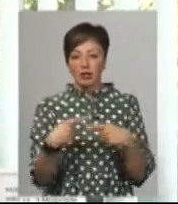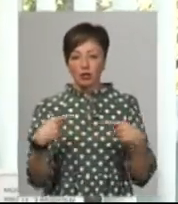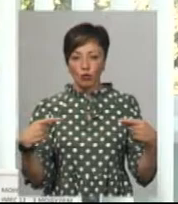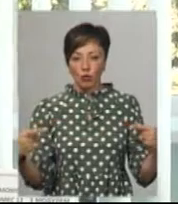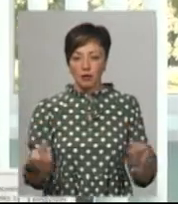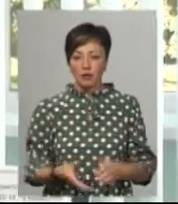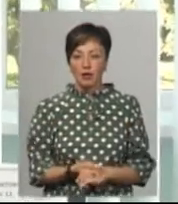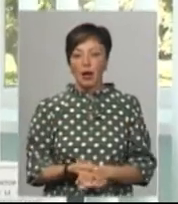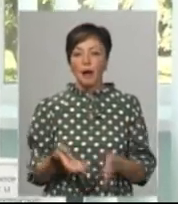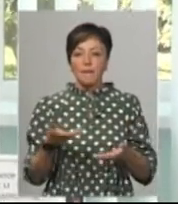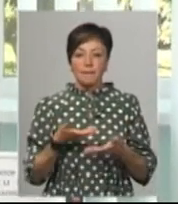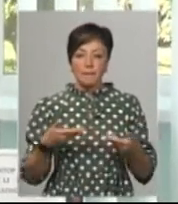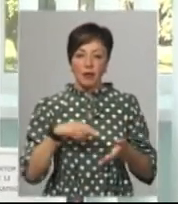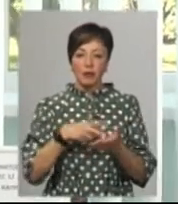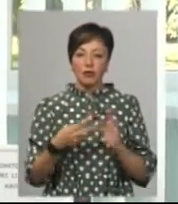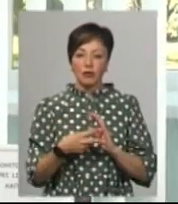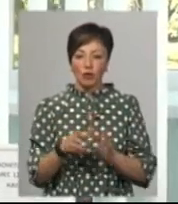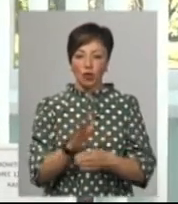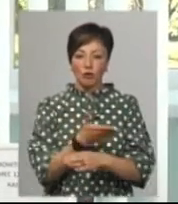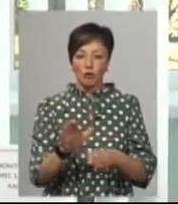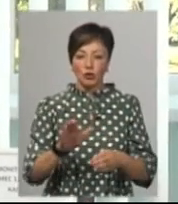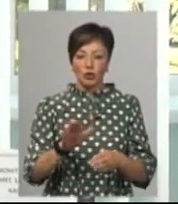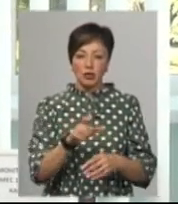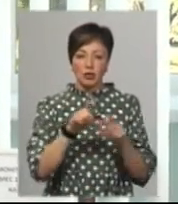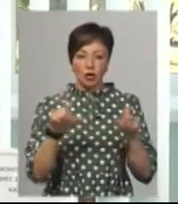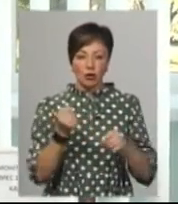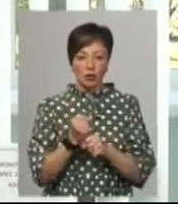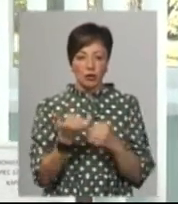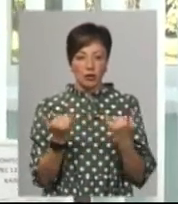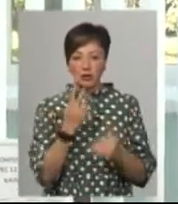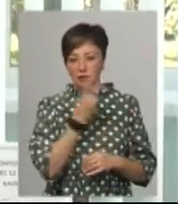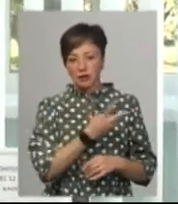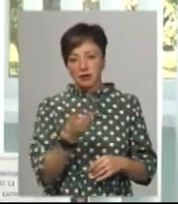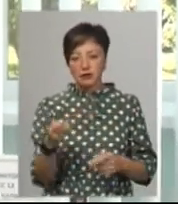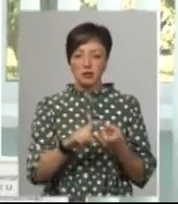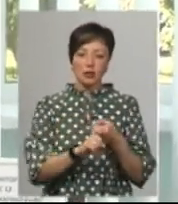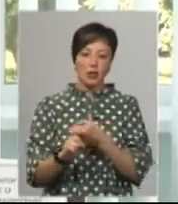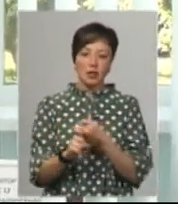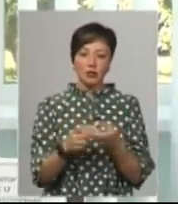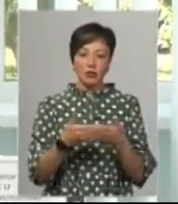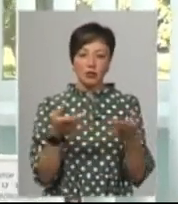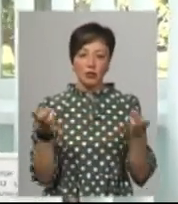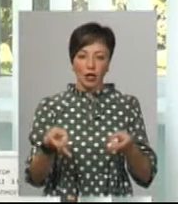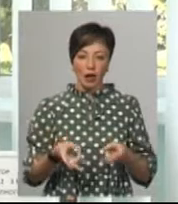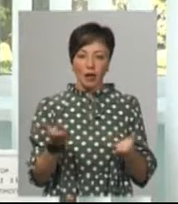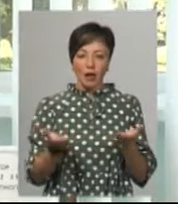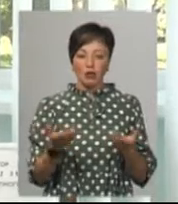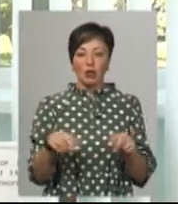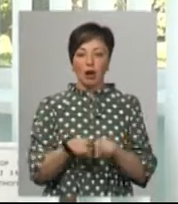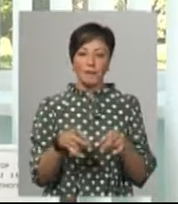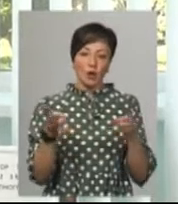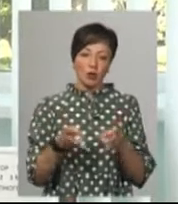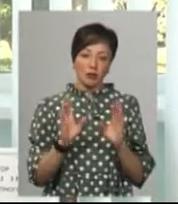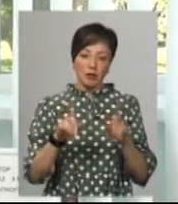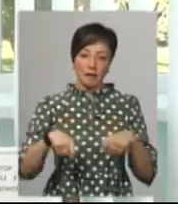подібне. І ми планували розподіл між закладами робити. Зараз ми будемо дивитися в залежності від потреби. Тобто, якщо буде така потреба, ми